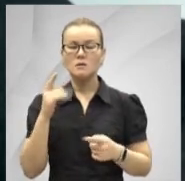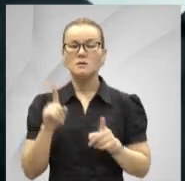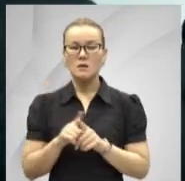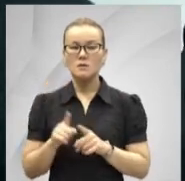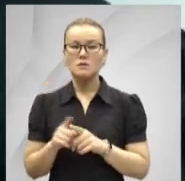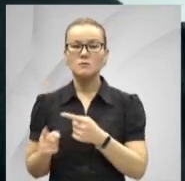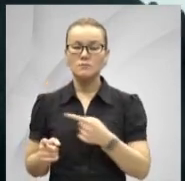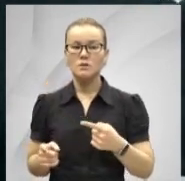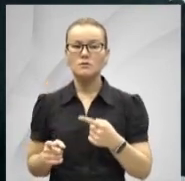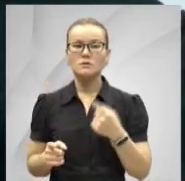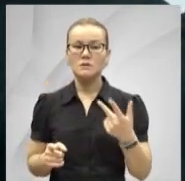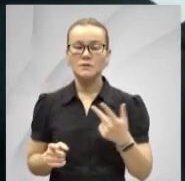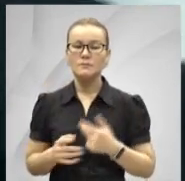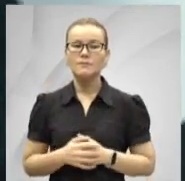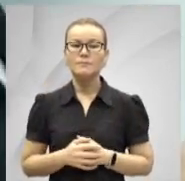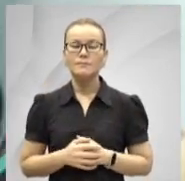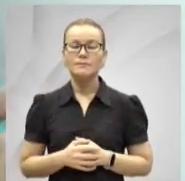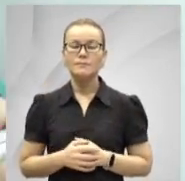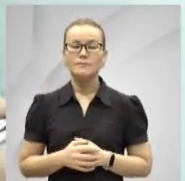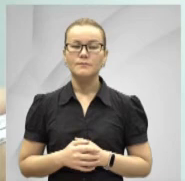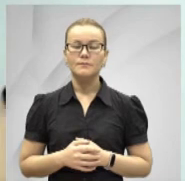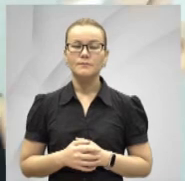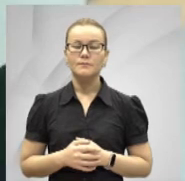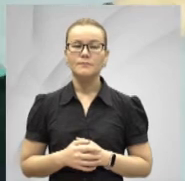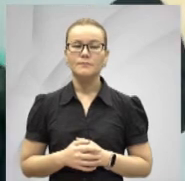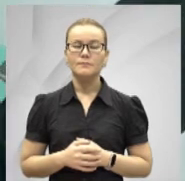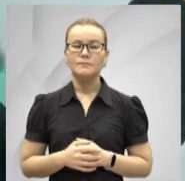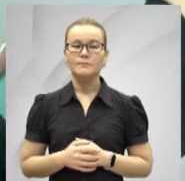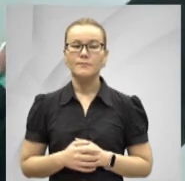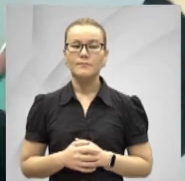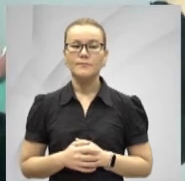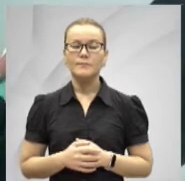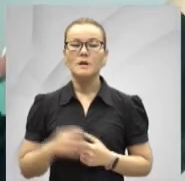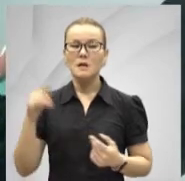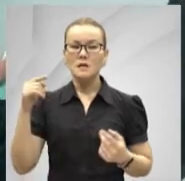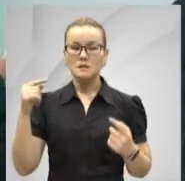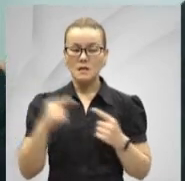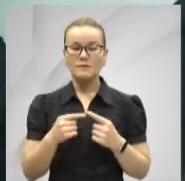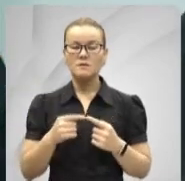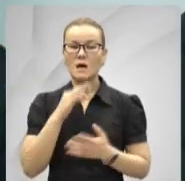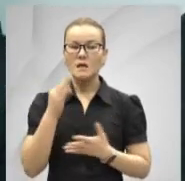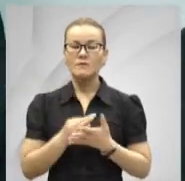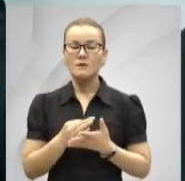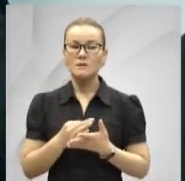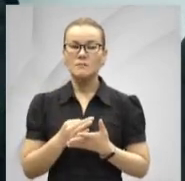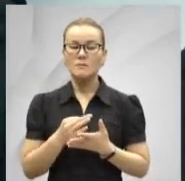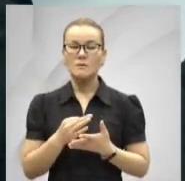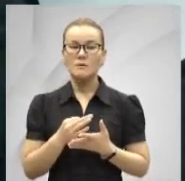равно 9. Это число минус 3. Соответственно, ответом нашего